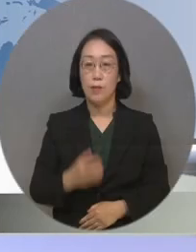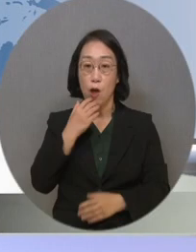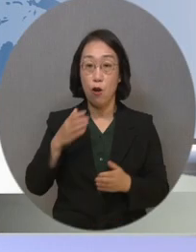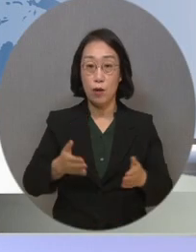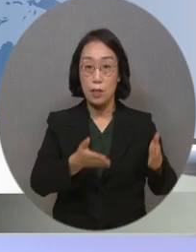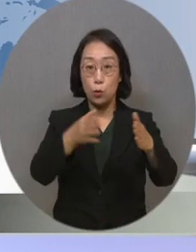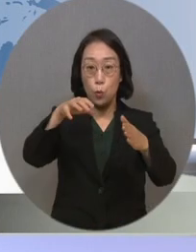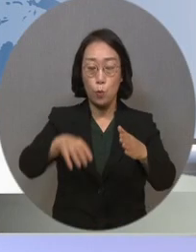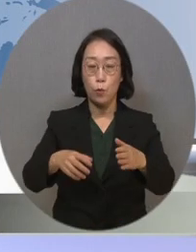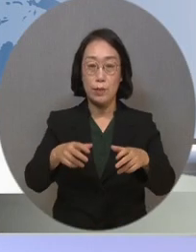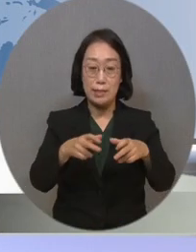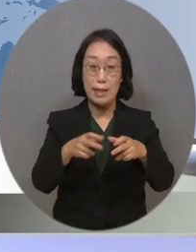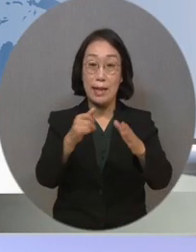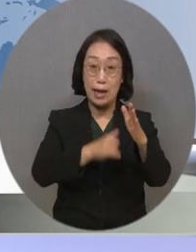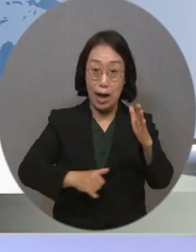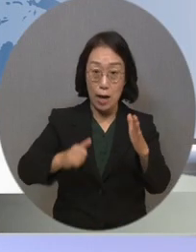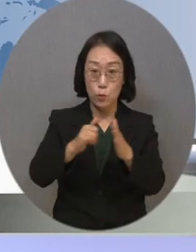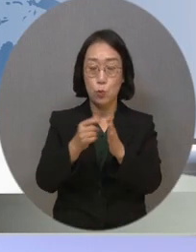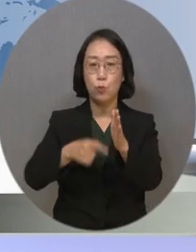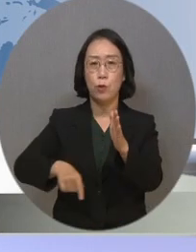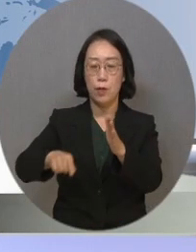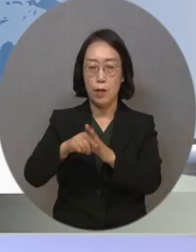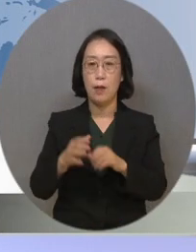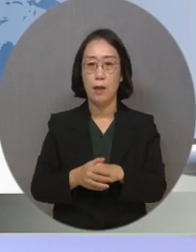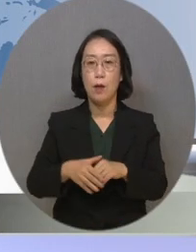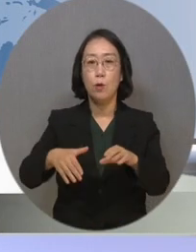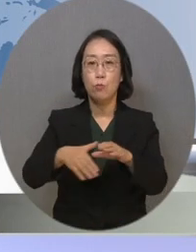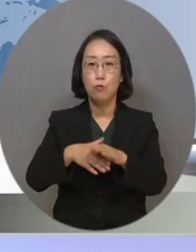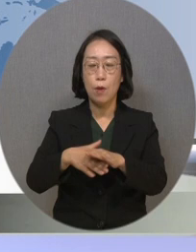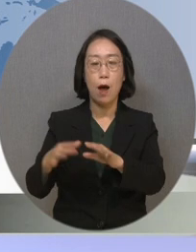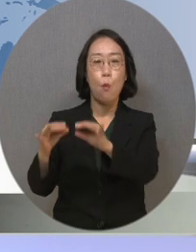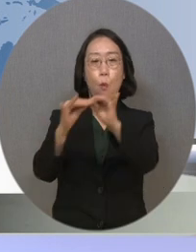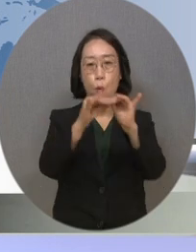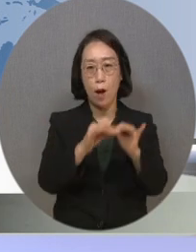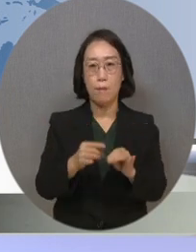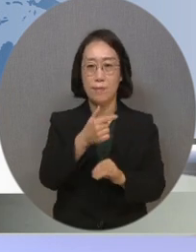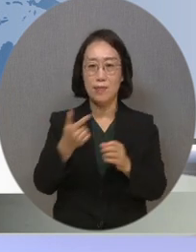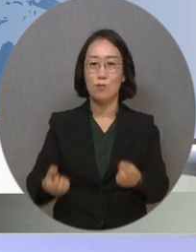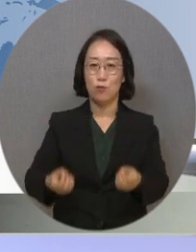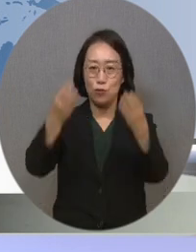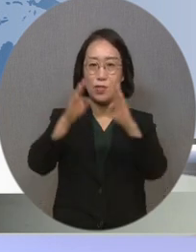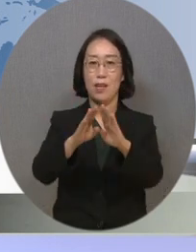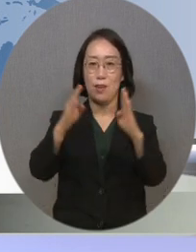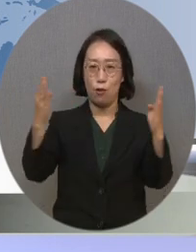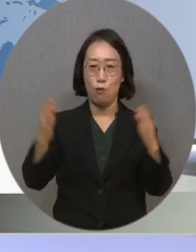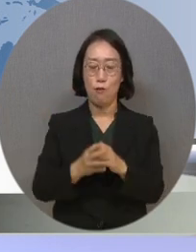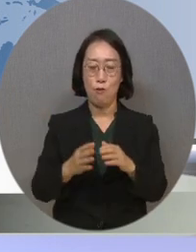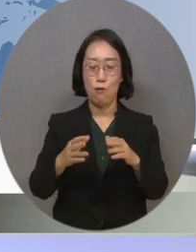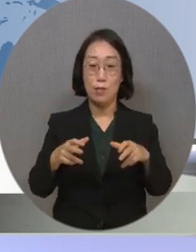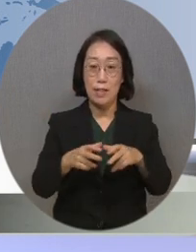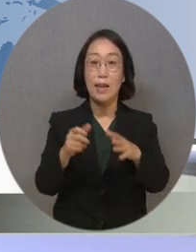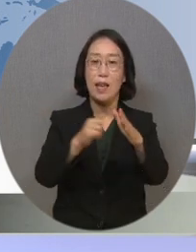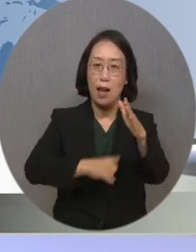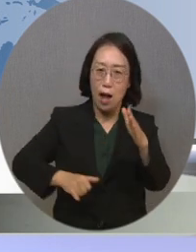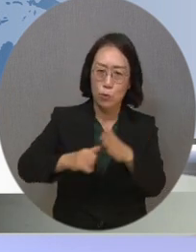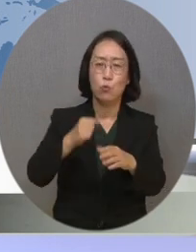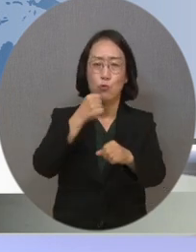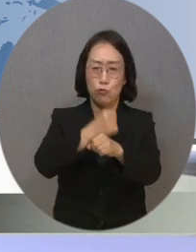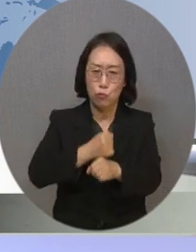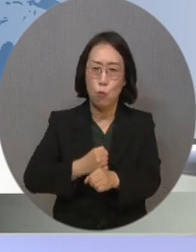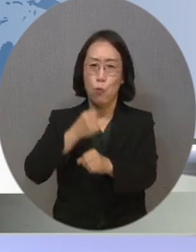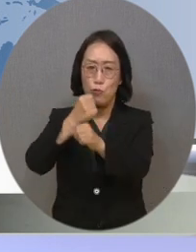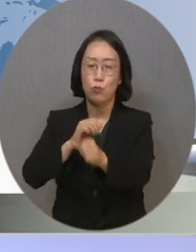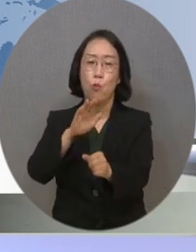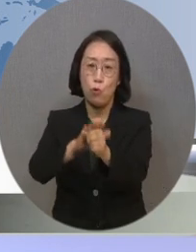경기도가 장애인 가족을 위한 문화공감 대축제를 열었습니다. 장애인 가족의 수고를 격려하고 그간의 고된